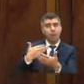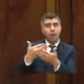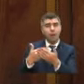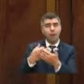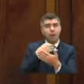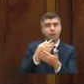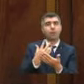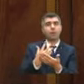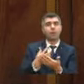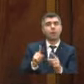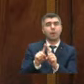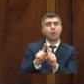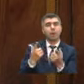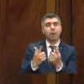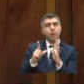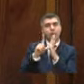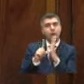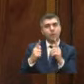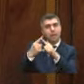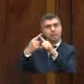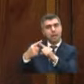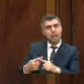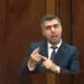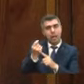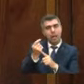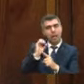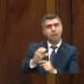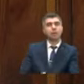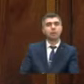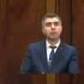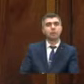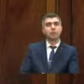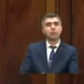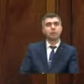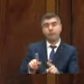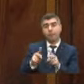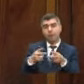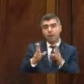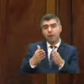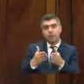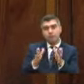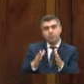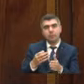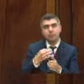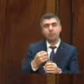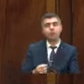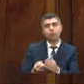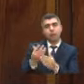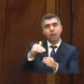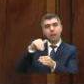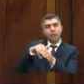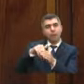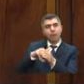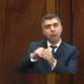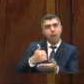جرى عندكم في مشروع القانون ديال اسمه، وأعلناه منذ أيام فقط، إحداث صندوق للتأهيل